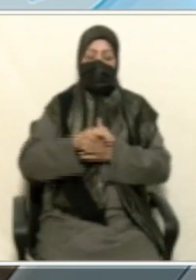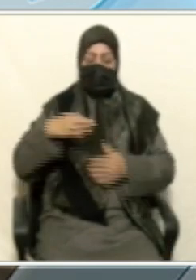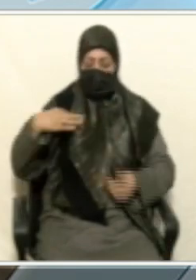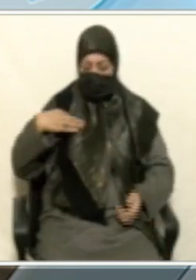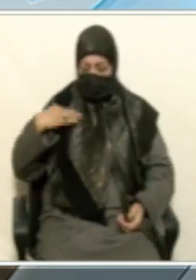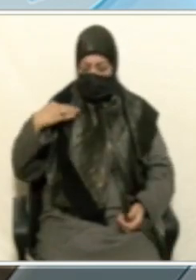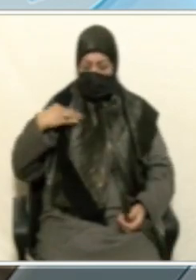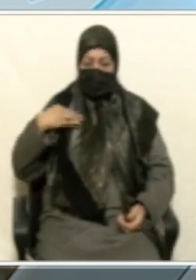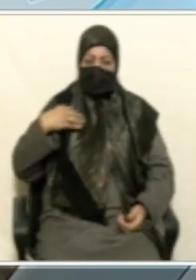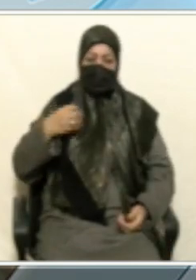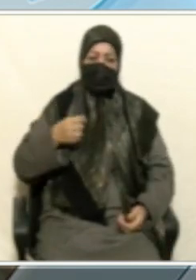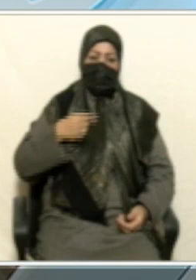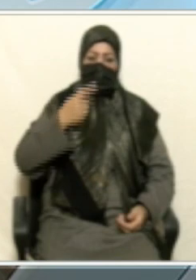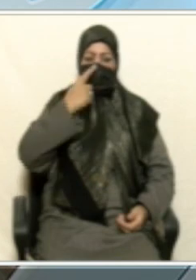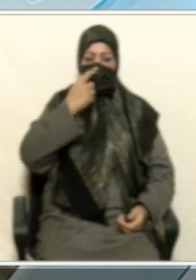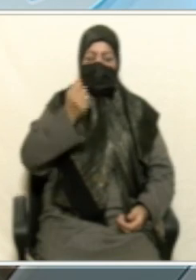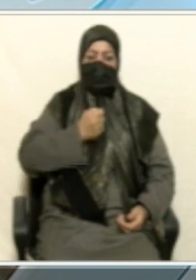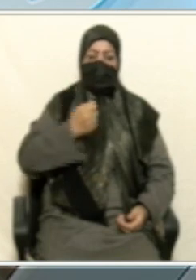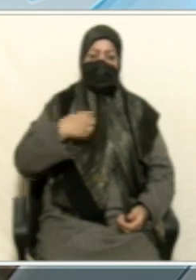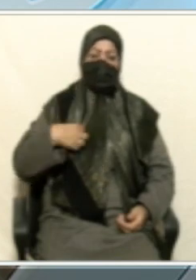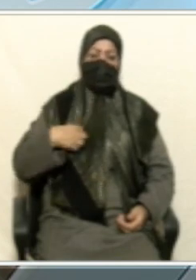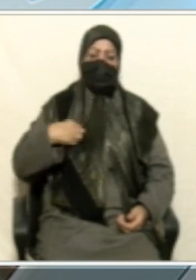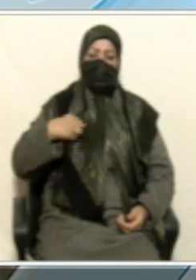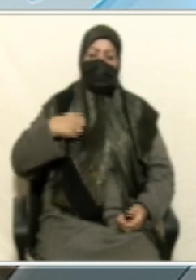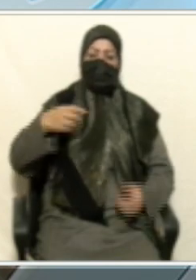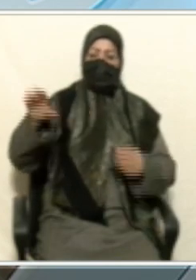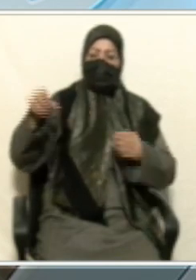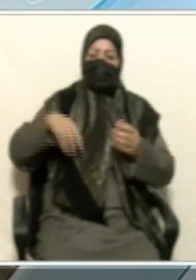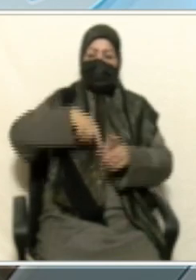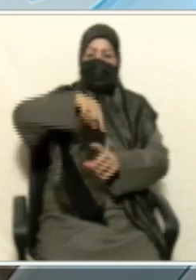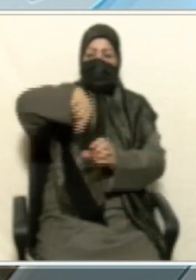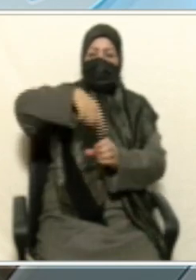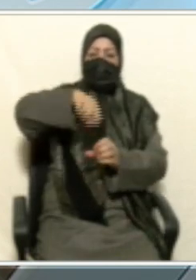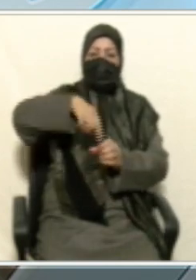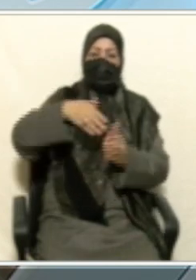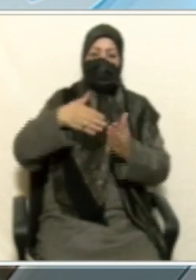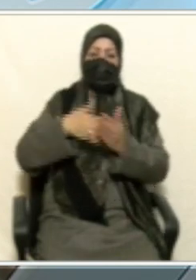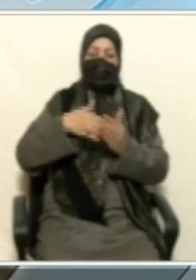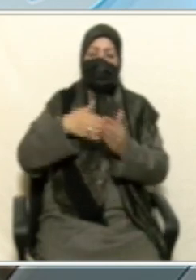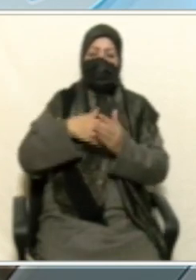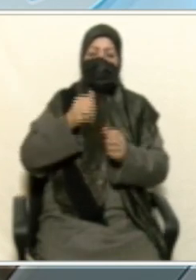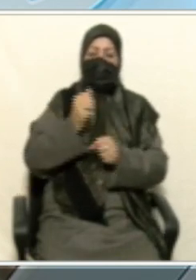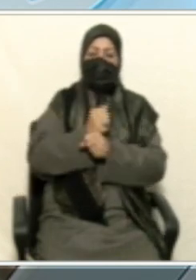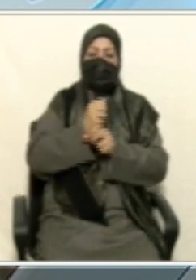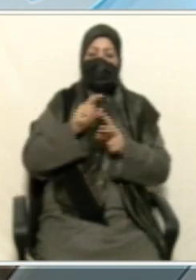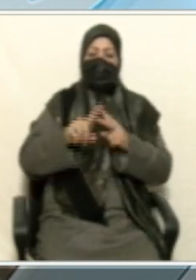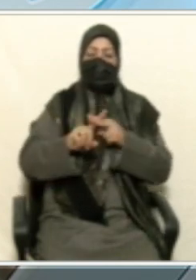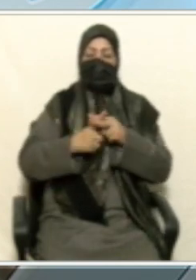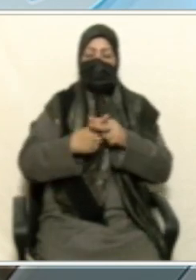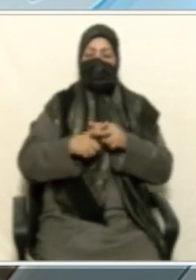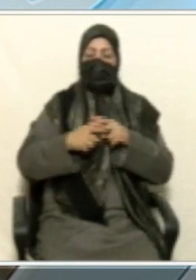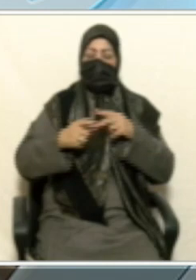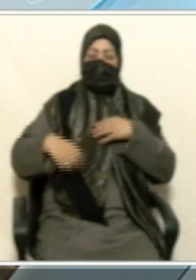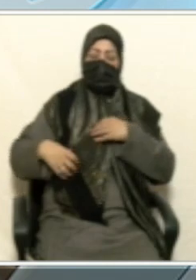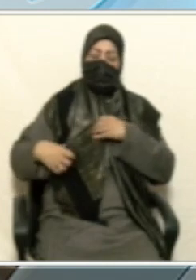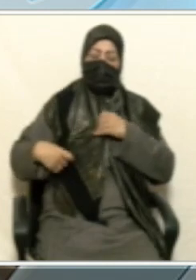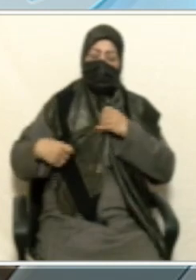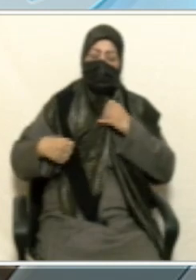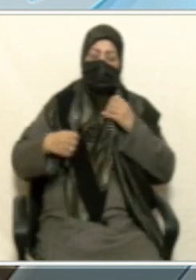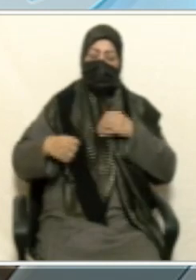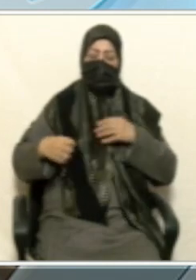يأتي الموظف الذي يعمل في هذه المهنة مهما كان نوعها مثلا ويأتي بملابسه